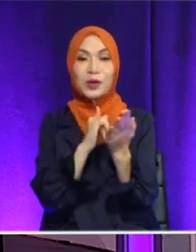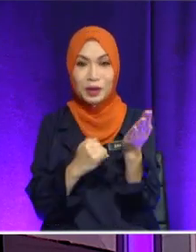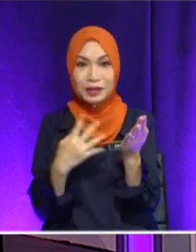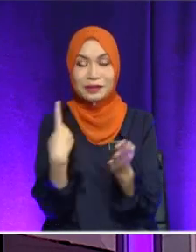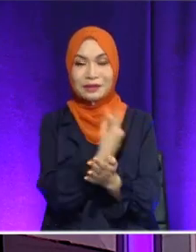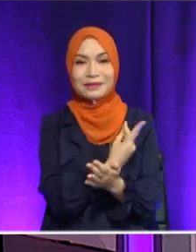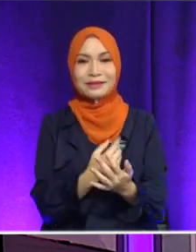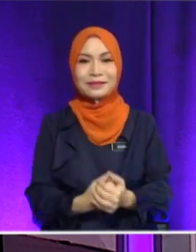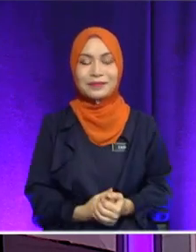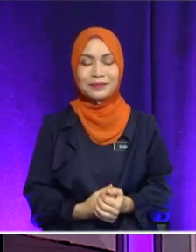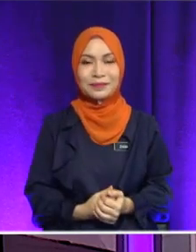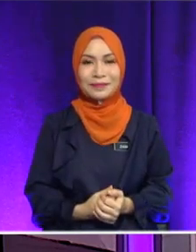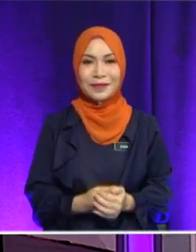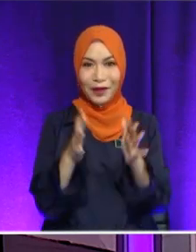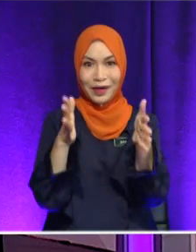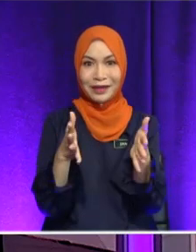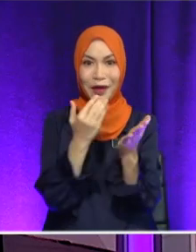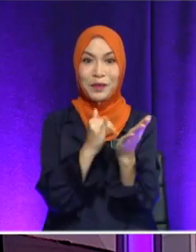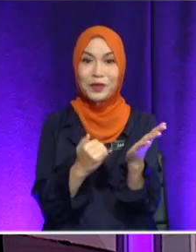pelukis ini digunakan